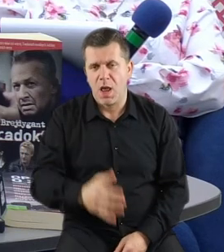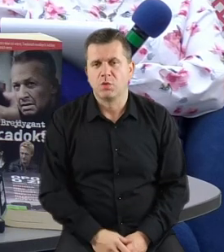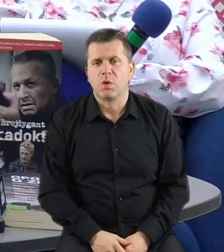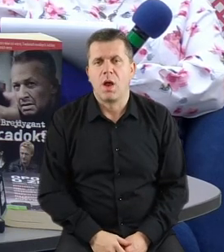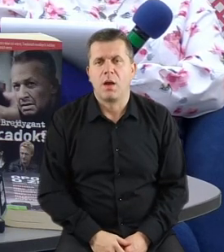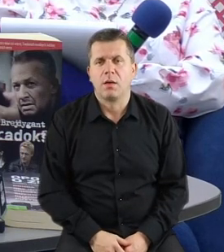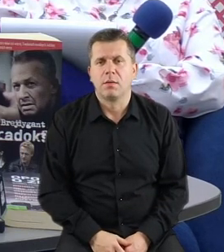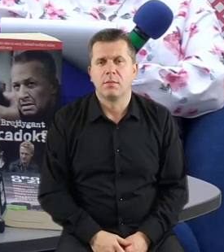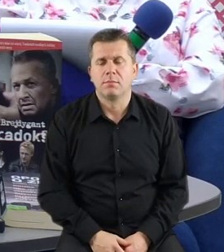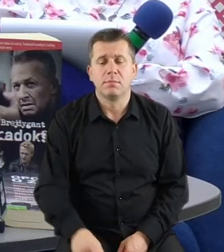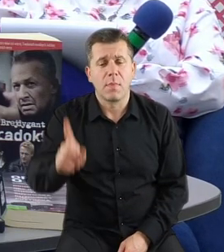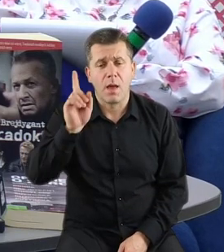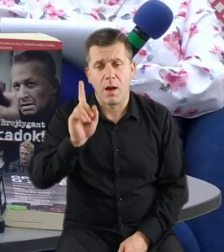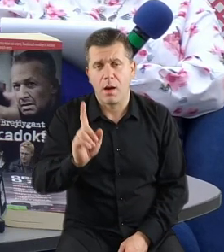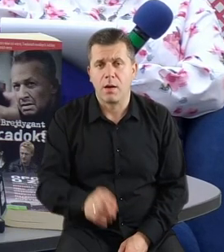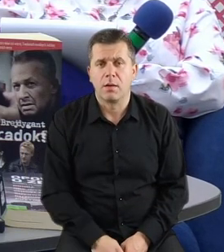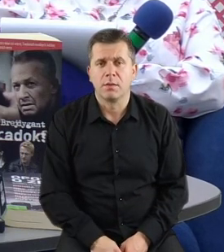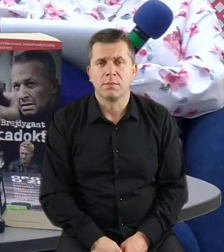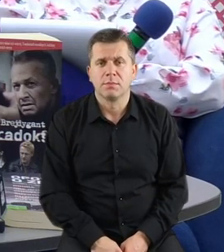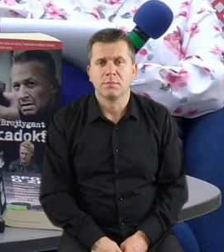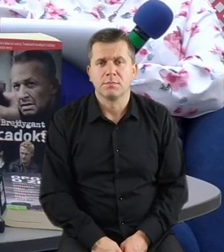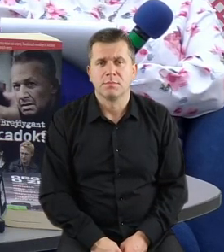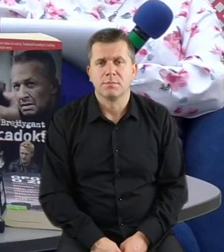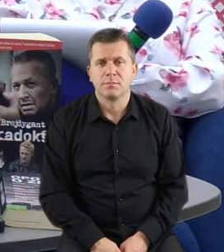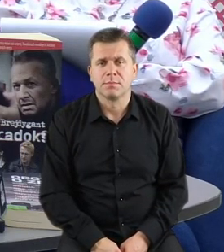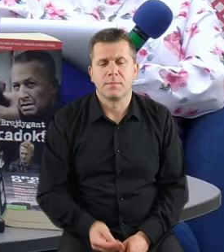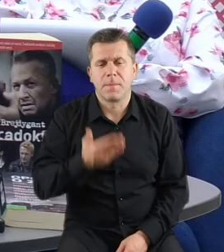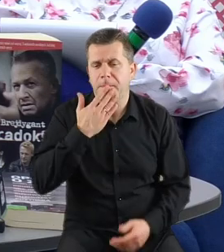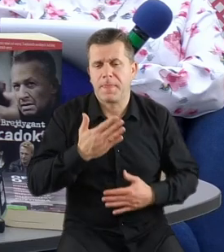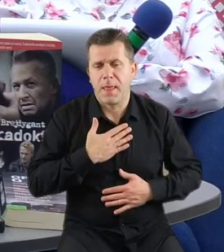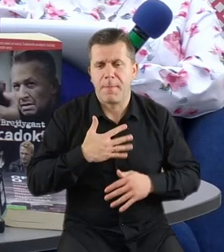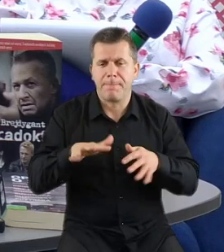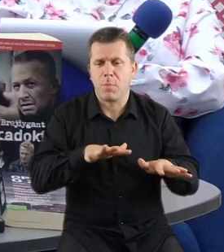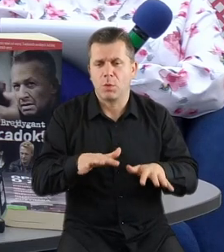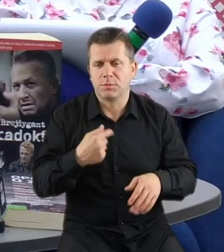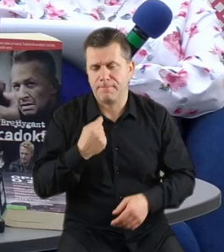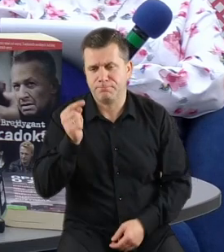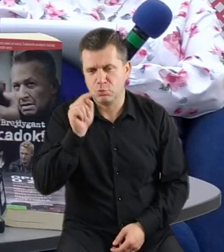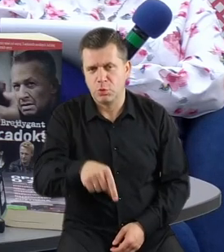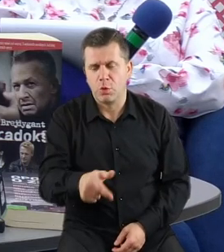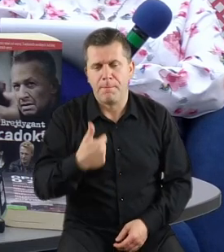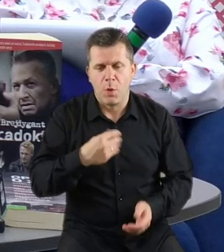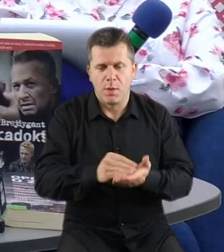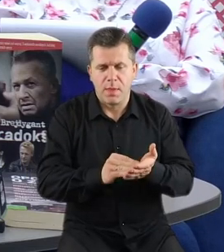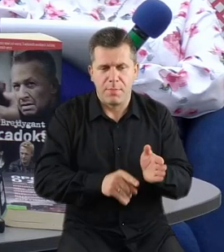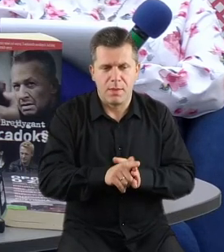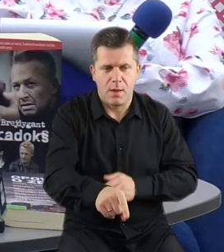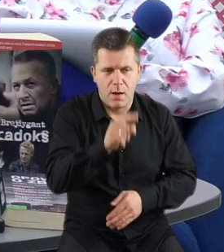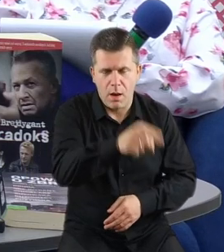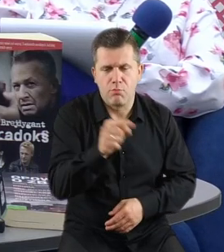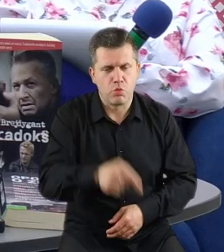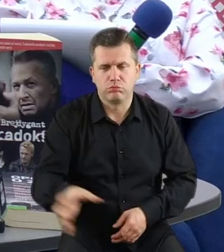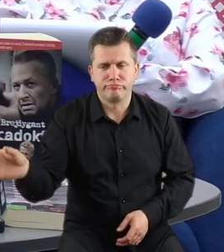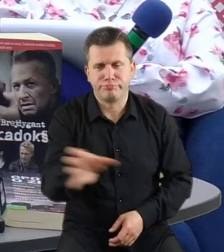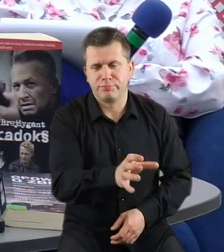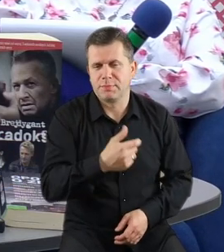to, ale no nie mam takiej pozycji, że przyjdę i powiem, to napisałem dla tej postaci, proszę obsadzić